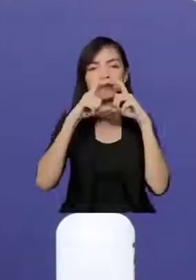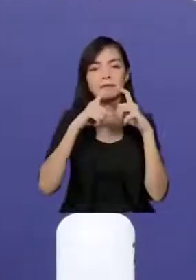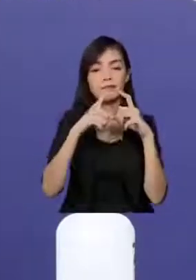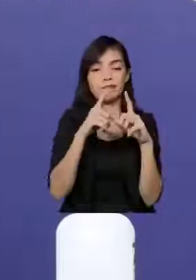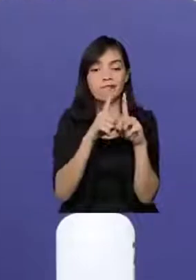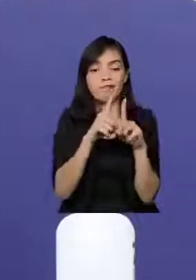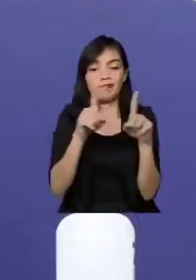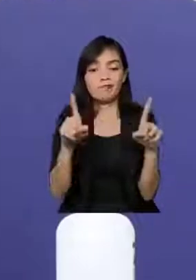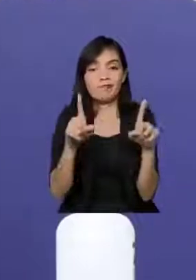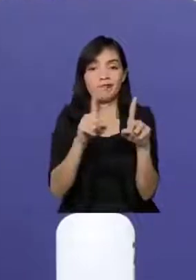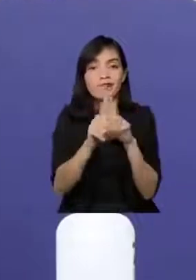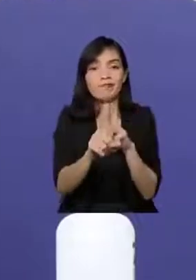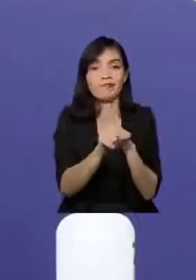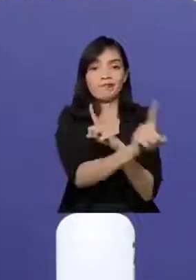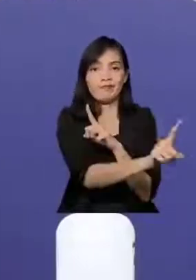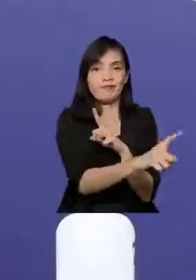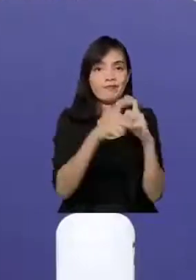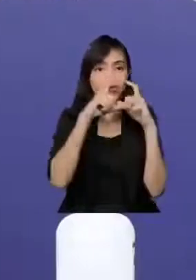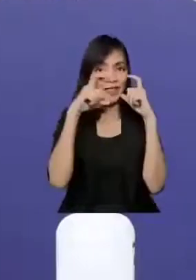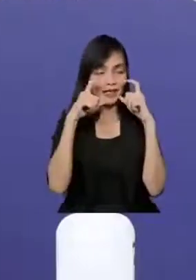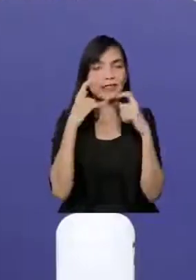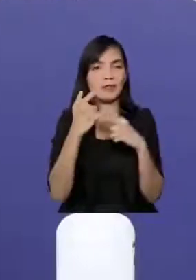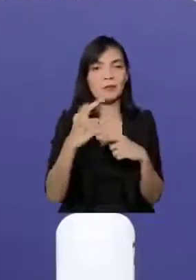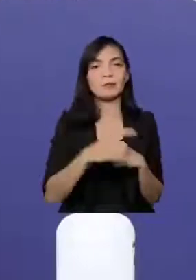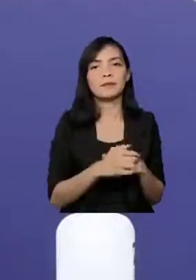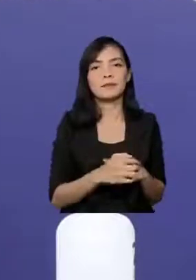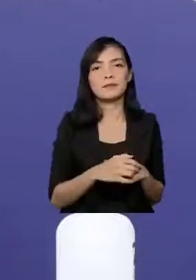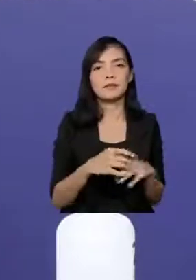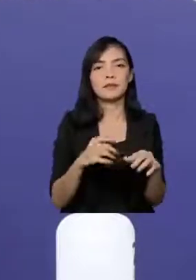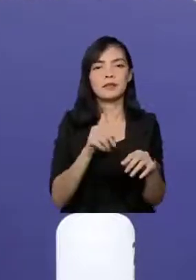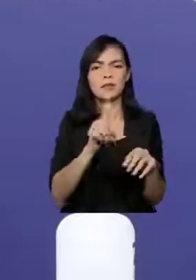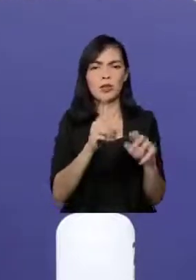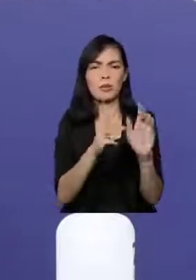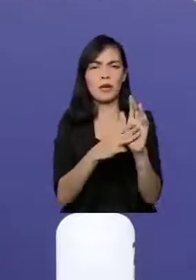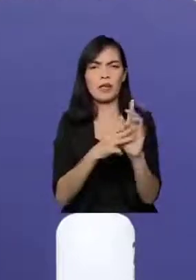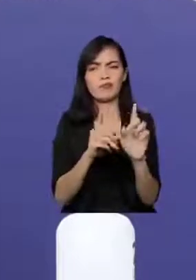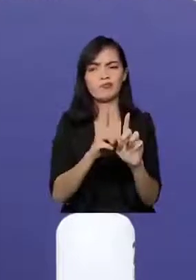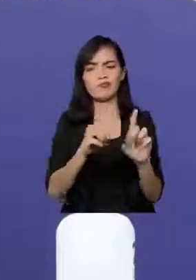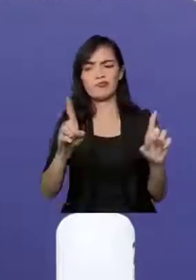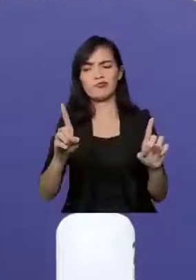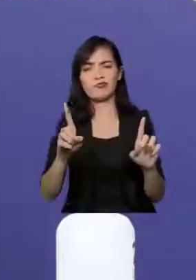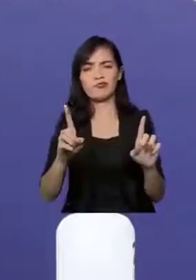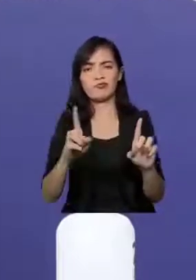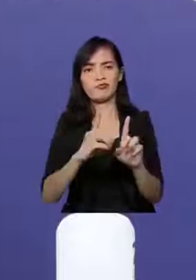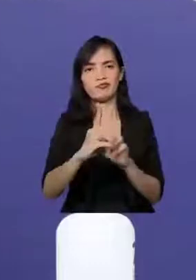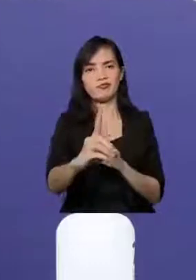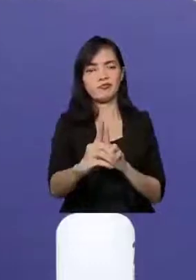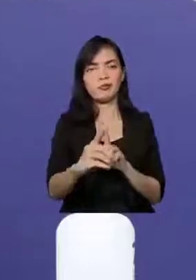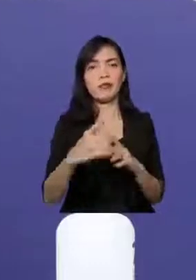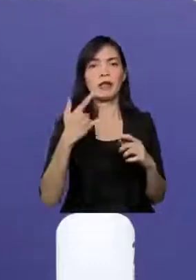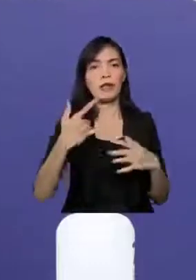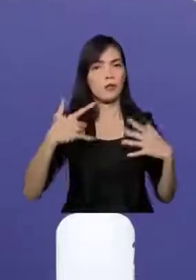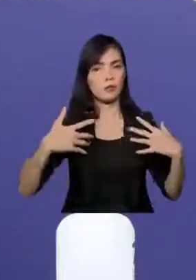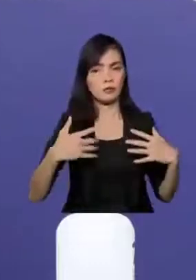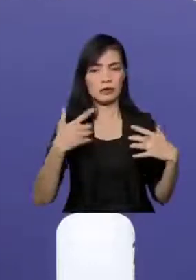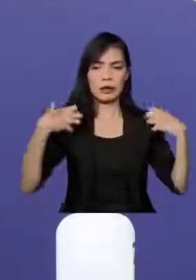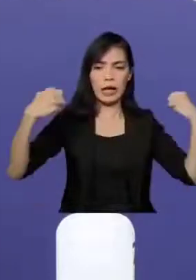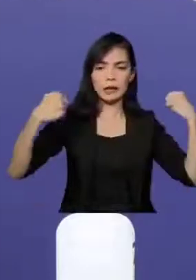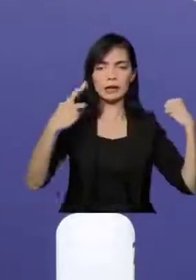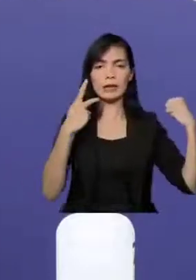jarak minimal 1 meter lalu selain itu juga tetap kita harus menjaga daya tahan tubuh kita dengan cara